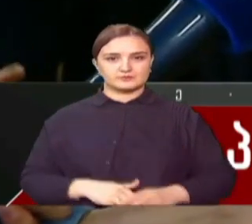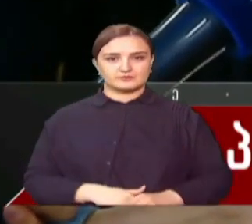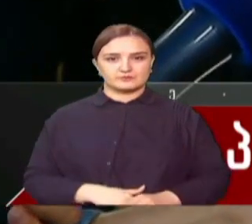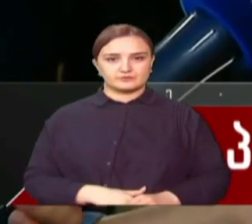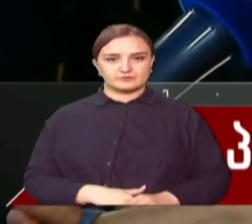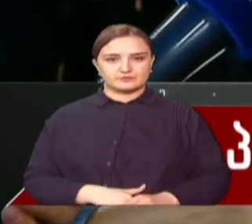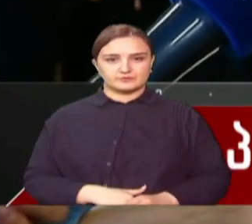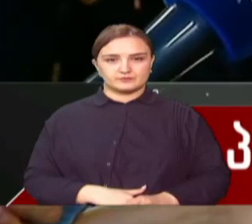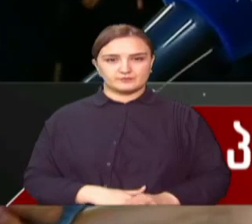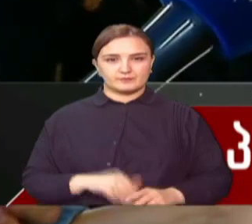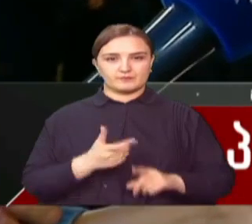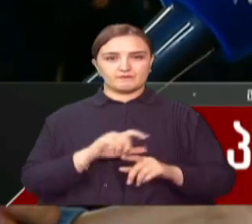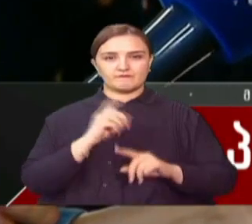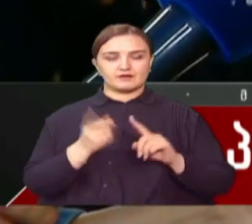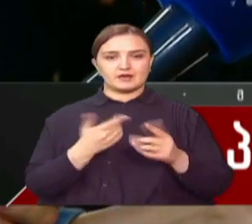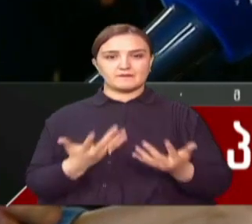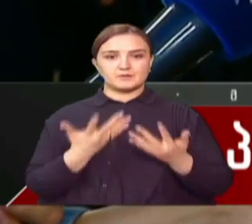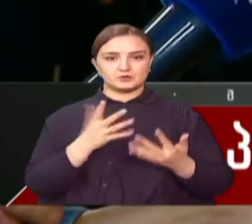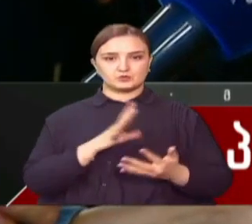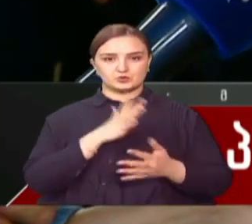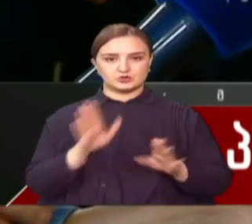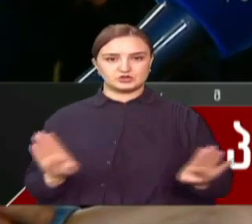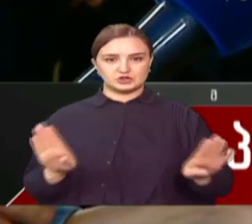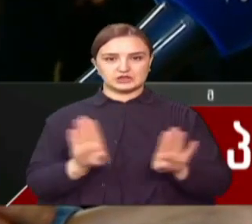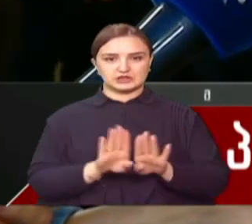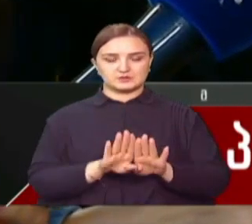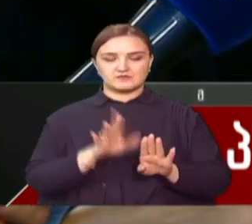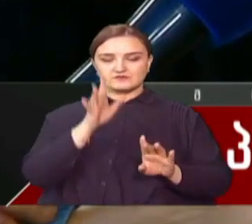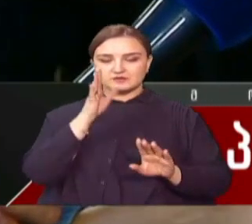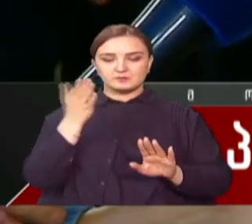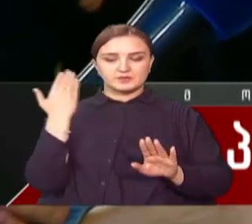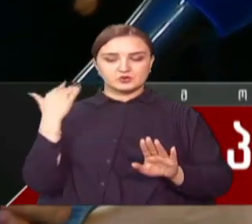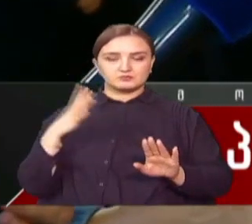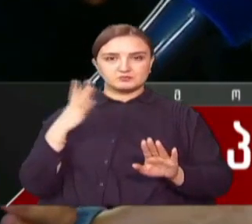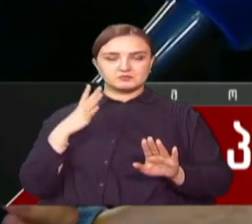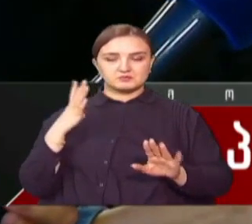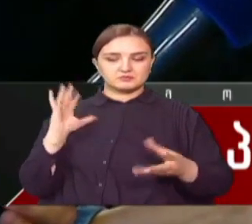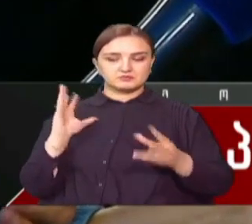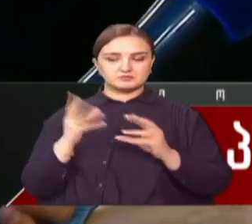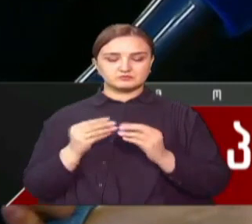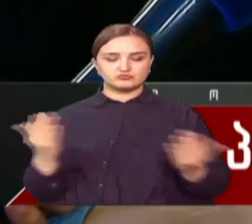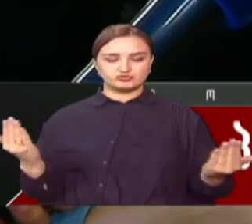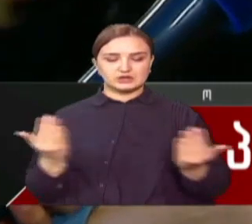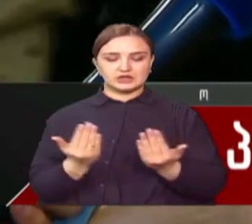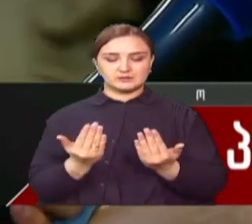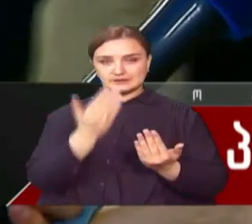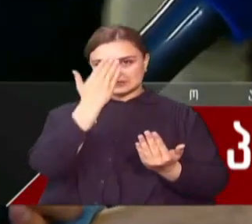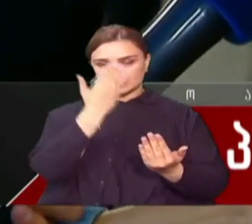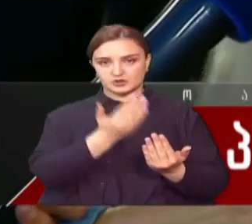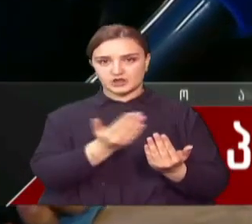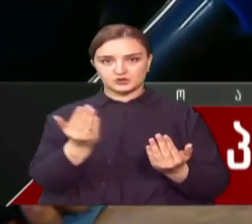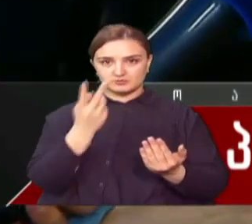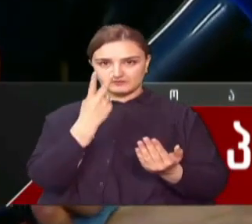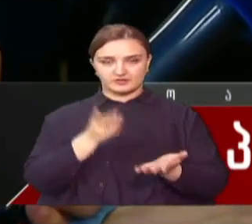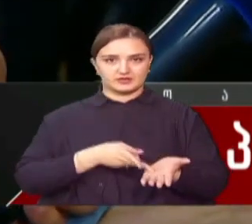და ძალიან ეფექტური იყო შედარებაც განვლილ პერიოდთან და ყველამ ჩვენმა საზოგადოებამ